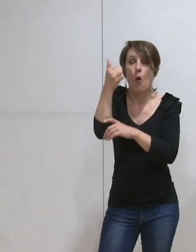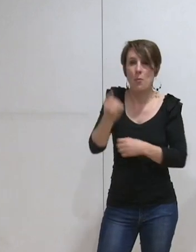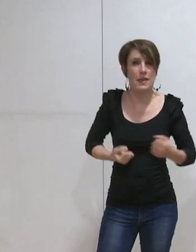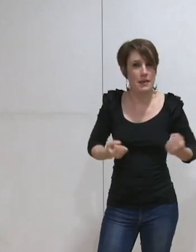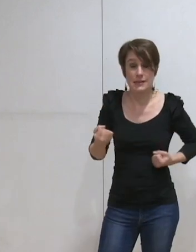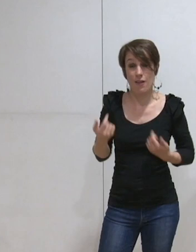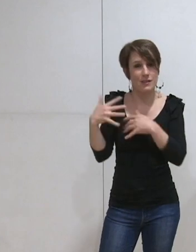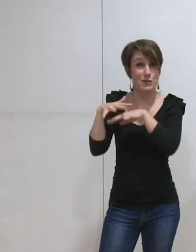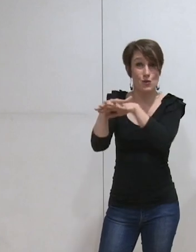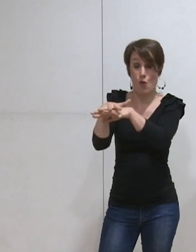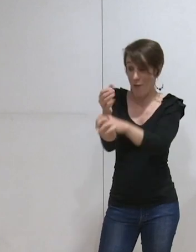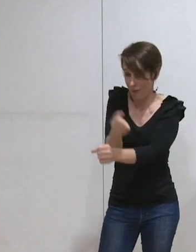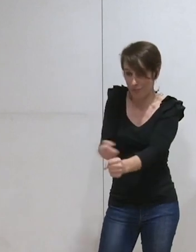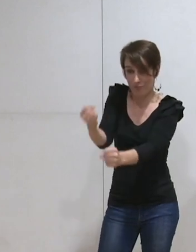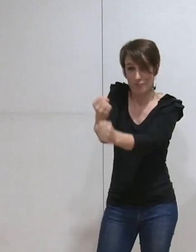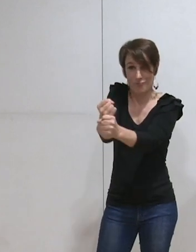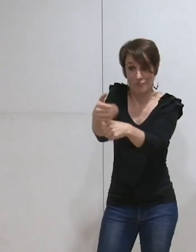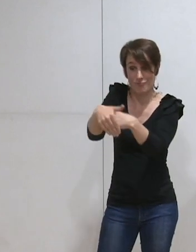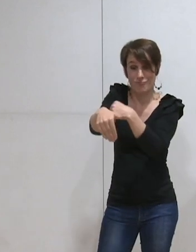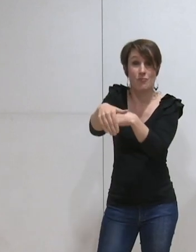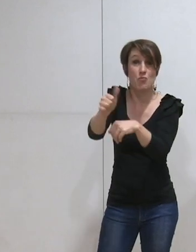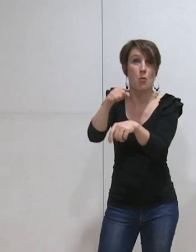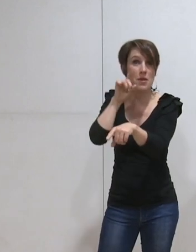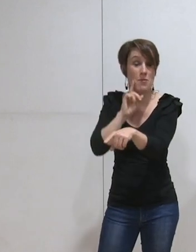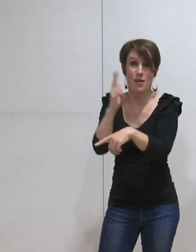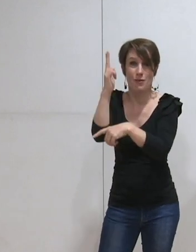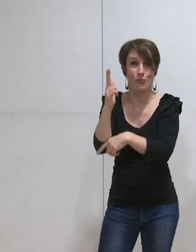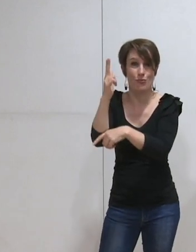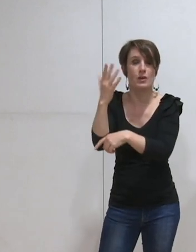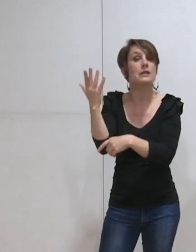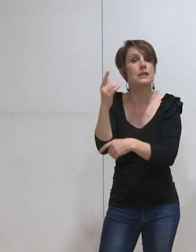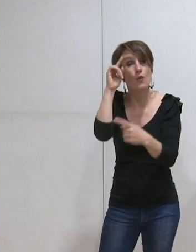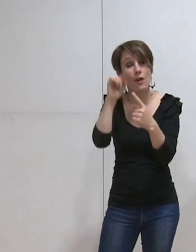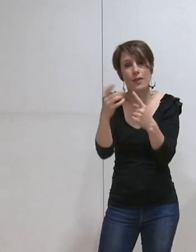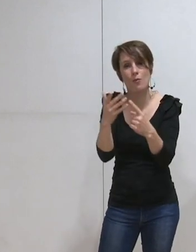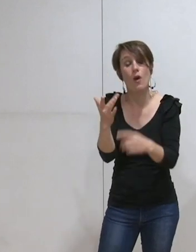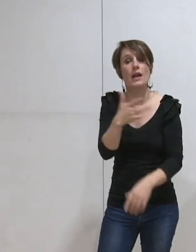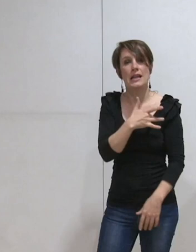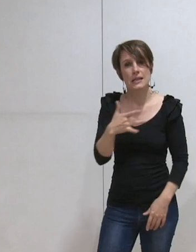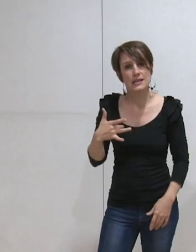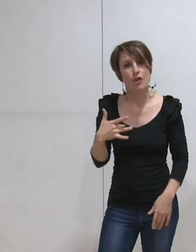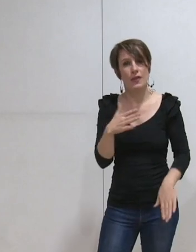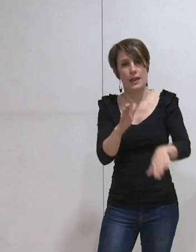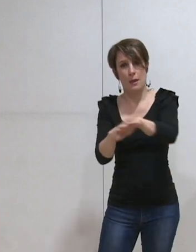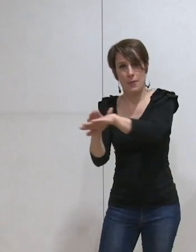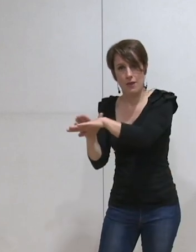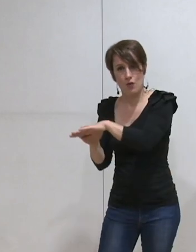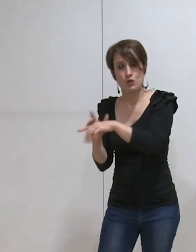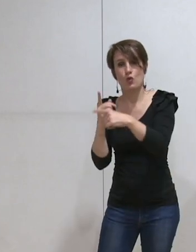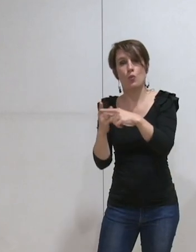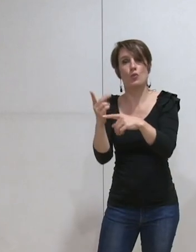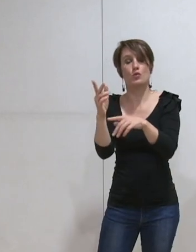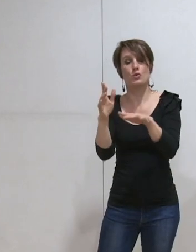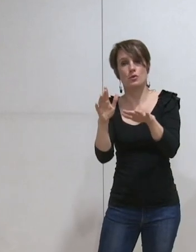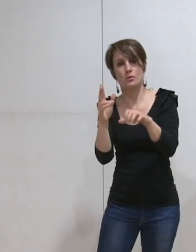mettons en œuvre à partir du 1er mai concerne la santé la prévention et la sécurité au travail